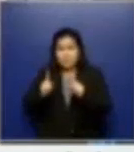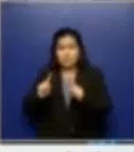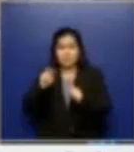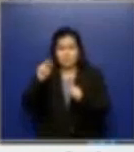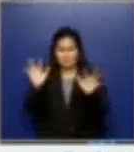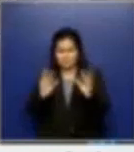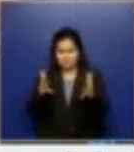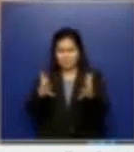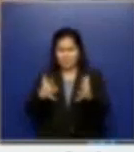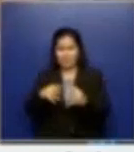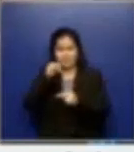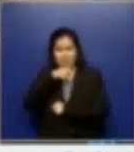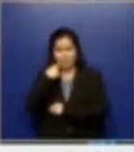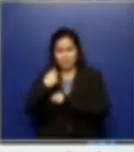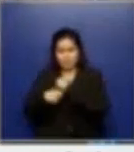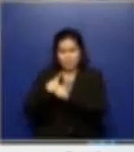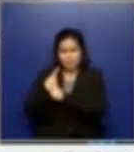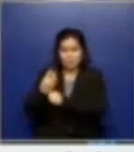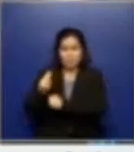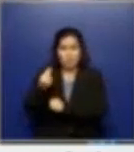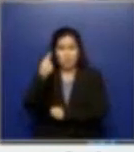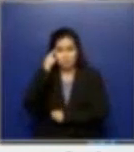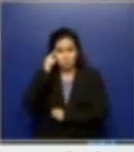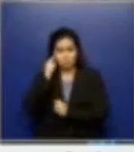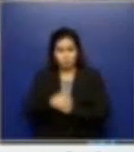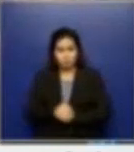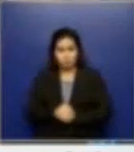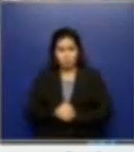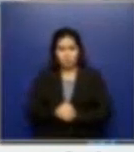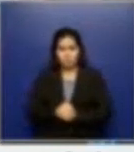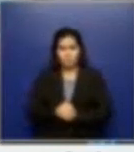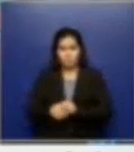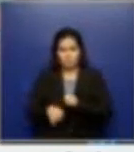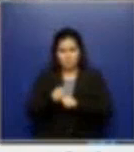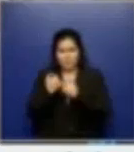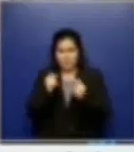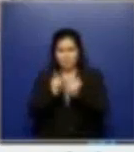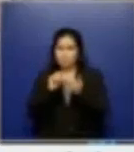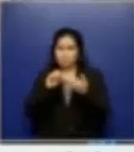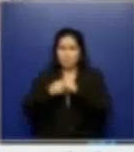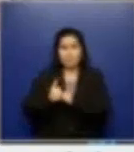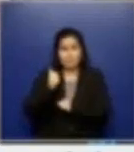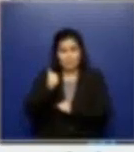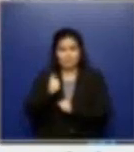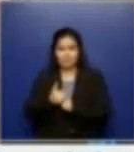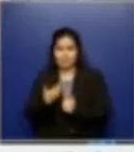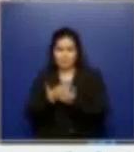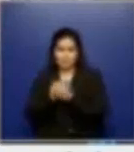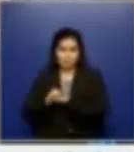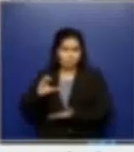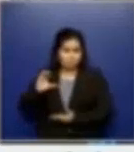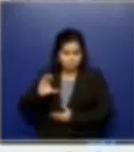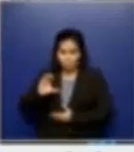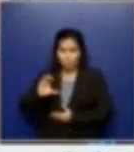เจอภัยแรงมากี่ปีแล้วนี่วันนี้ก็จะเจออีกท่านครับท่านลงทุนเรื่องใหญ่ๆเลยเรื่องน้ำเนี่ยใจกล้า